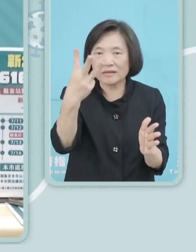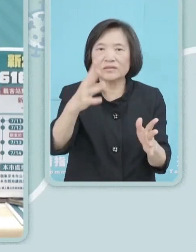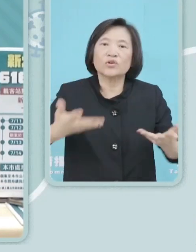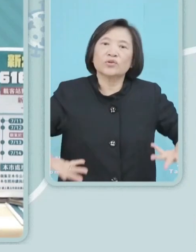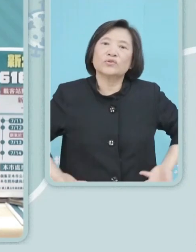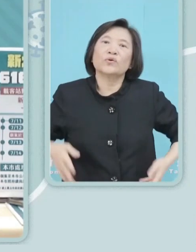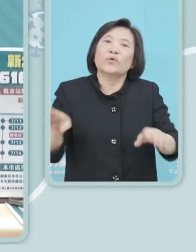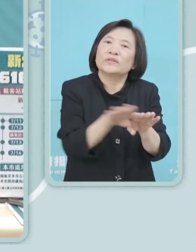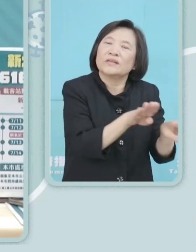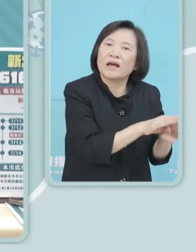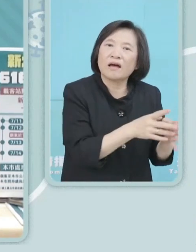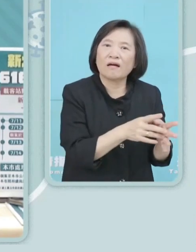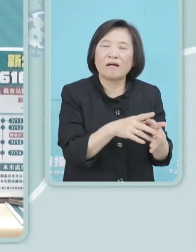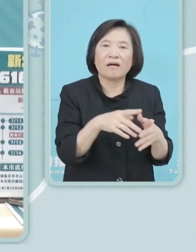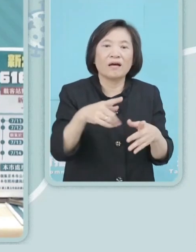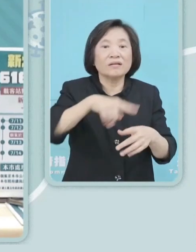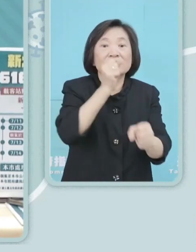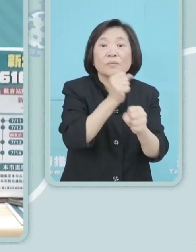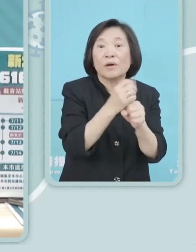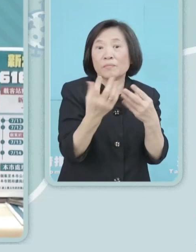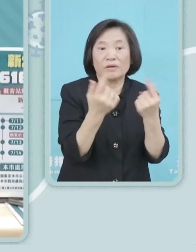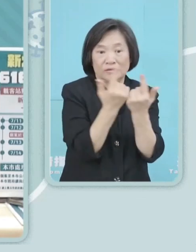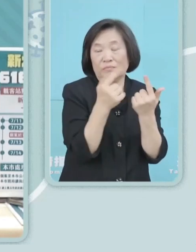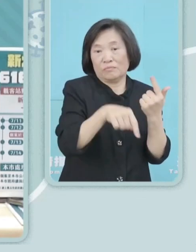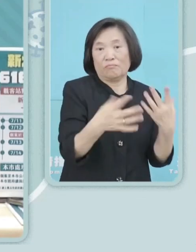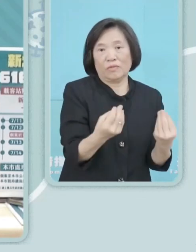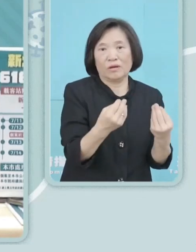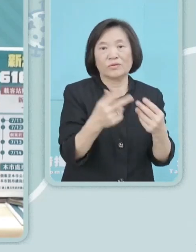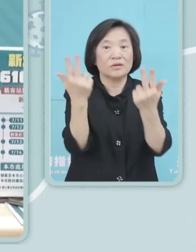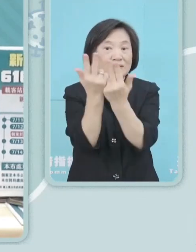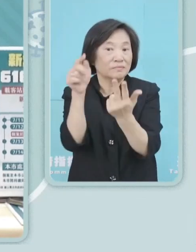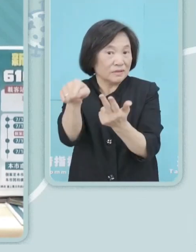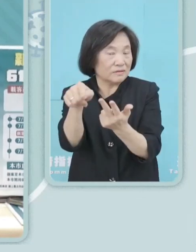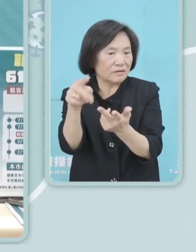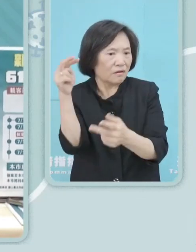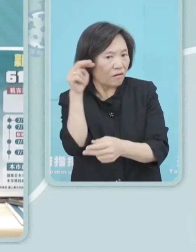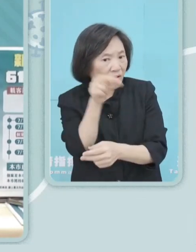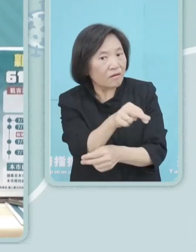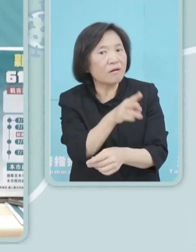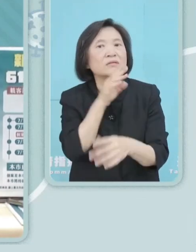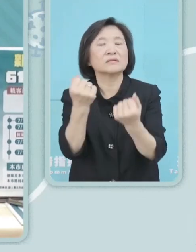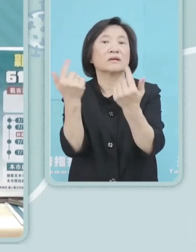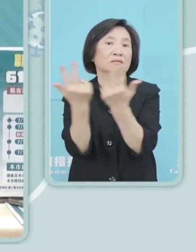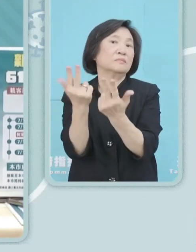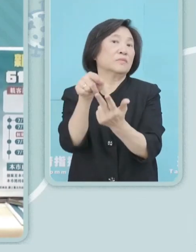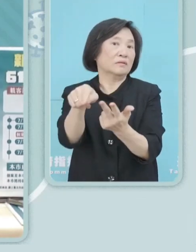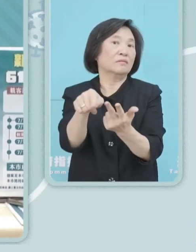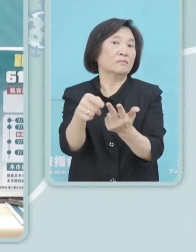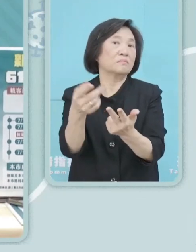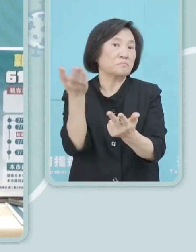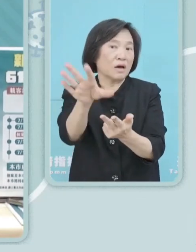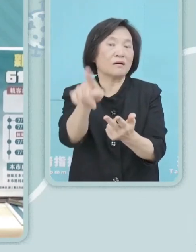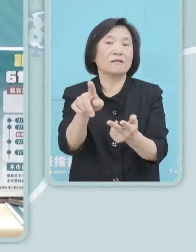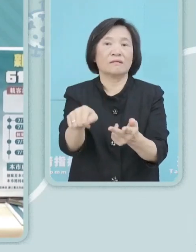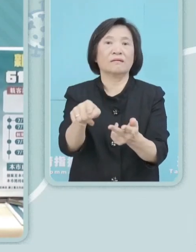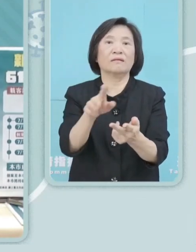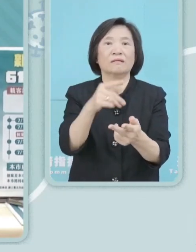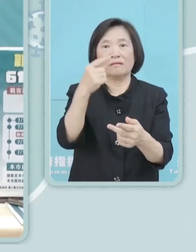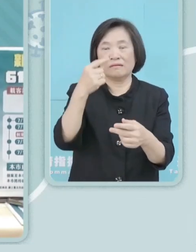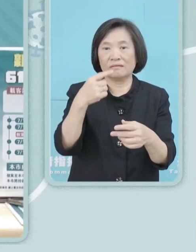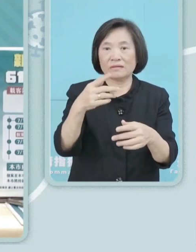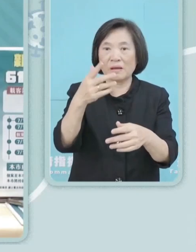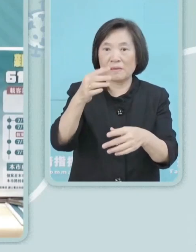休假，所以他并没有上班。那从新北市的角度来看，他是在他的确诊之前的